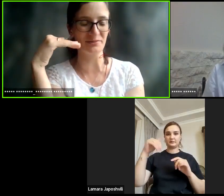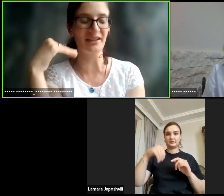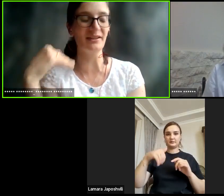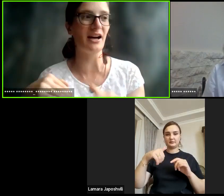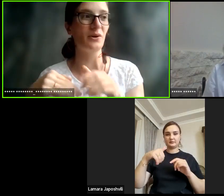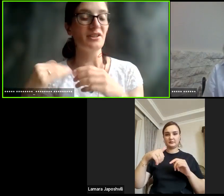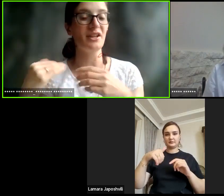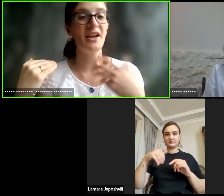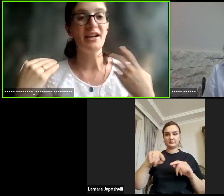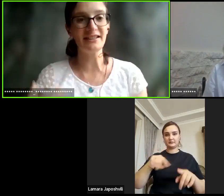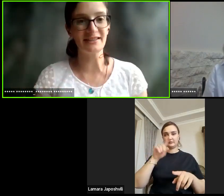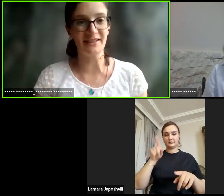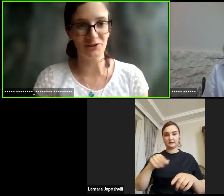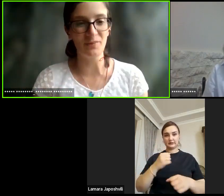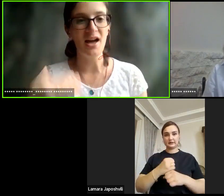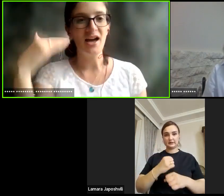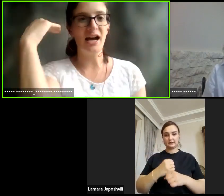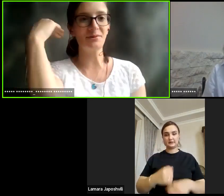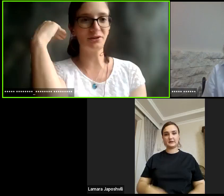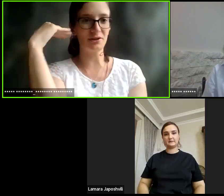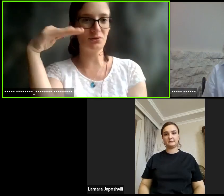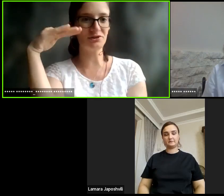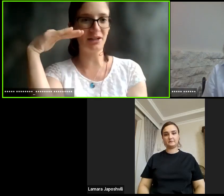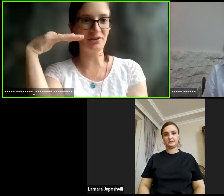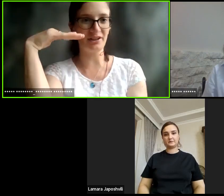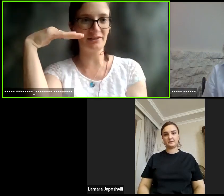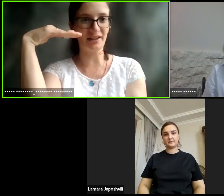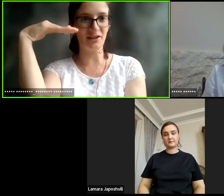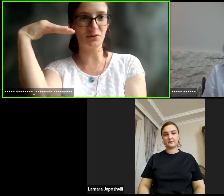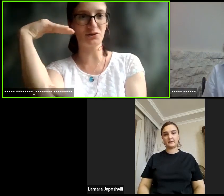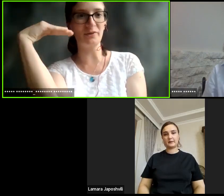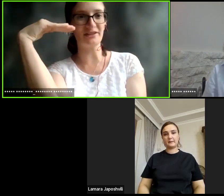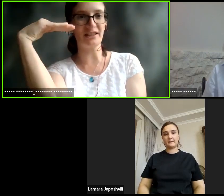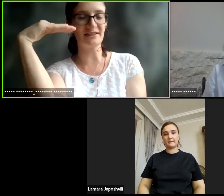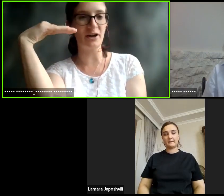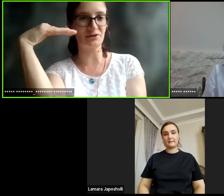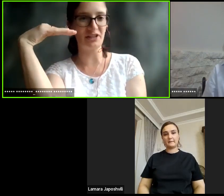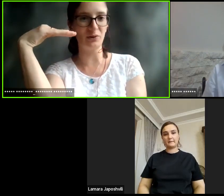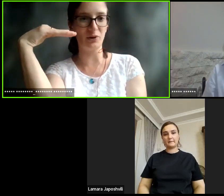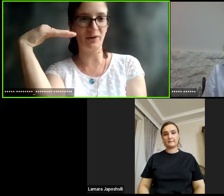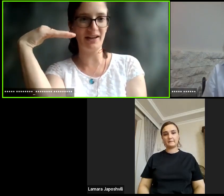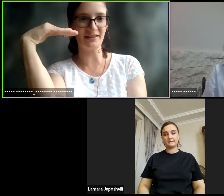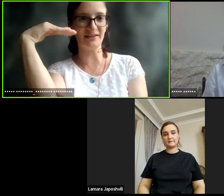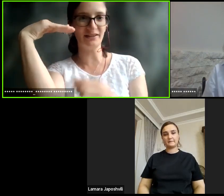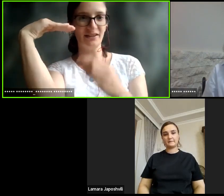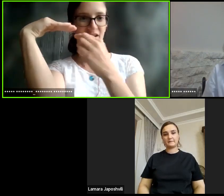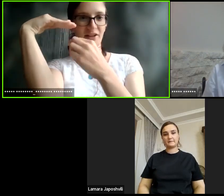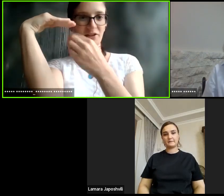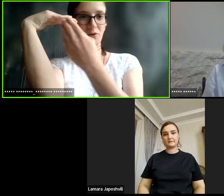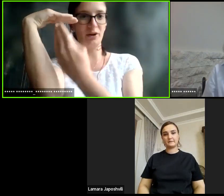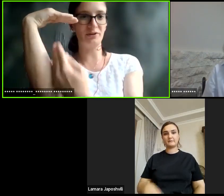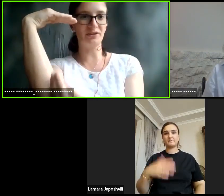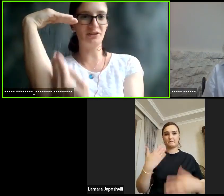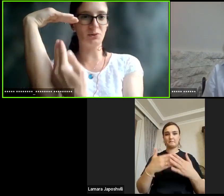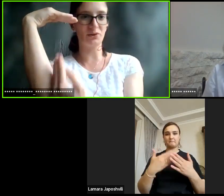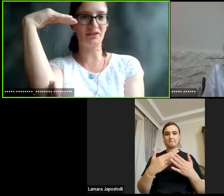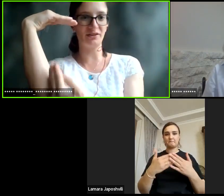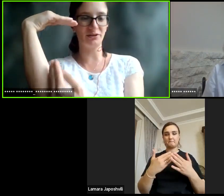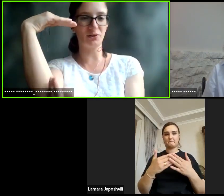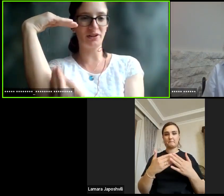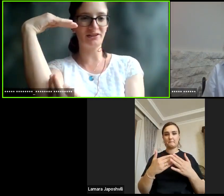კაუჩს აკეთებს, წელ კაუჩს. და ეს რატომ? ამ შემთხვევაში თუ წარმოიდგინეთ ხელჯოხს, რომელსაც აქვს დაბოლოება ესეთი, ქვევით